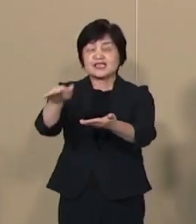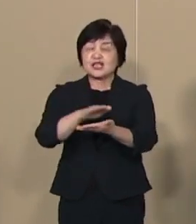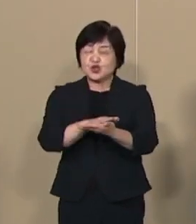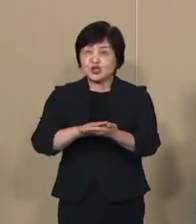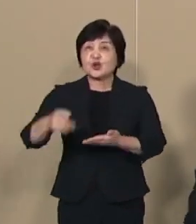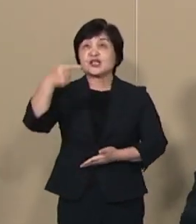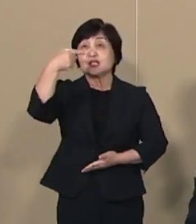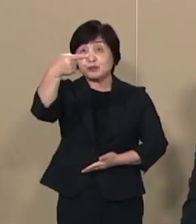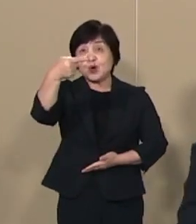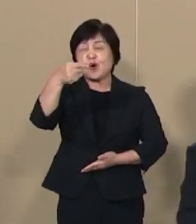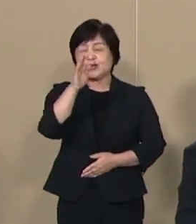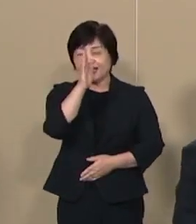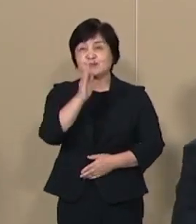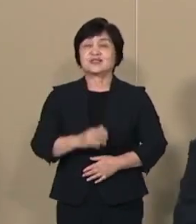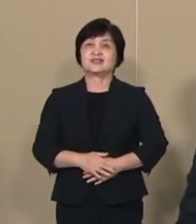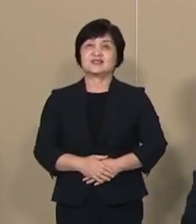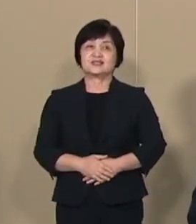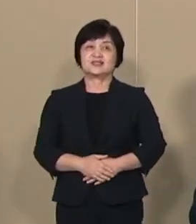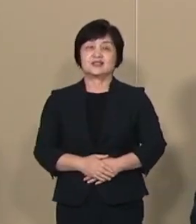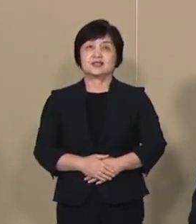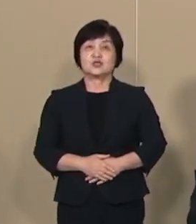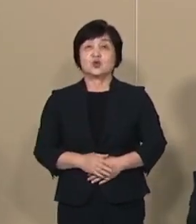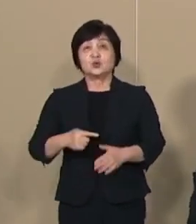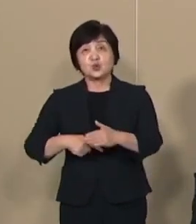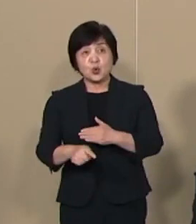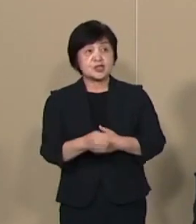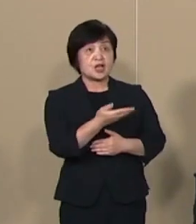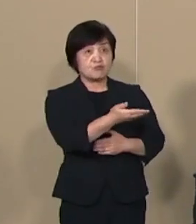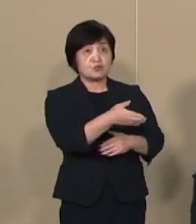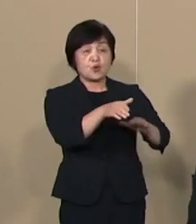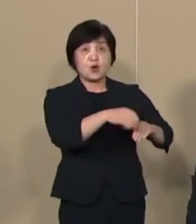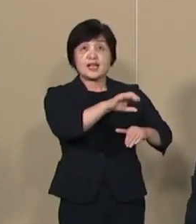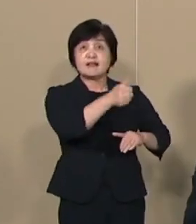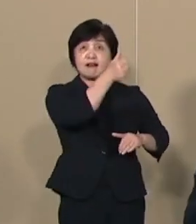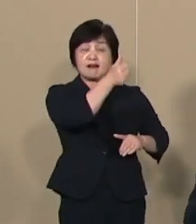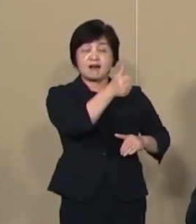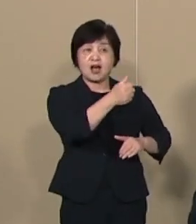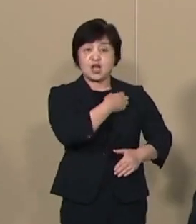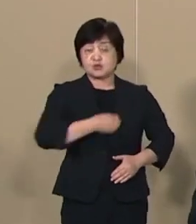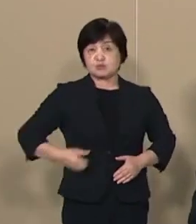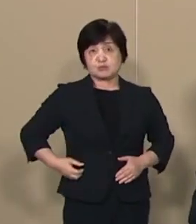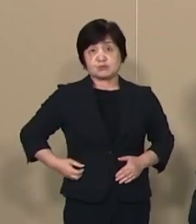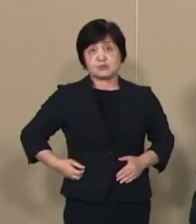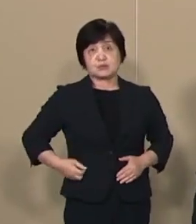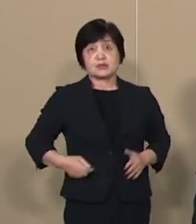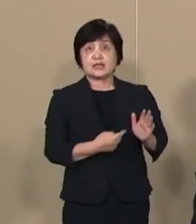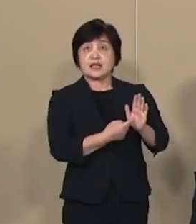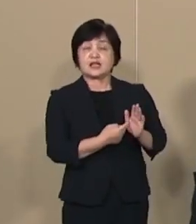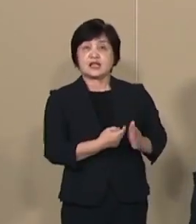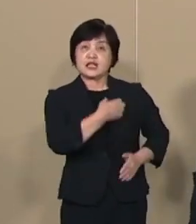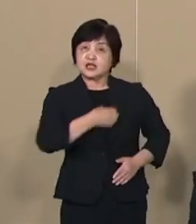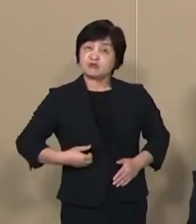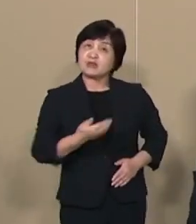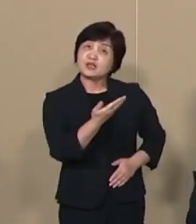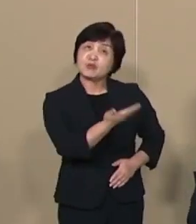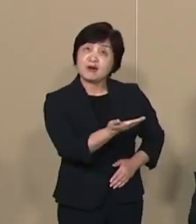ねね超あのけっこうよく言われますけどじゃあ堀江さんでないのかっていうこともよく言われるじゃないですかでもやっぱり僕は holly さんおねえさんは出るべきじゃないと思って